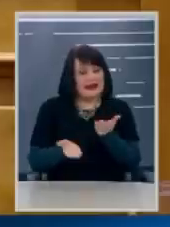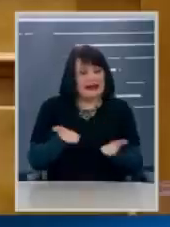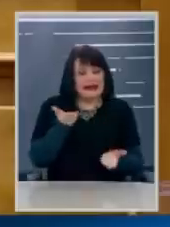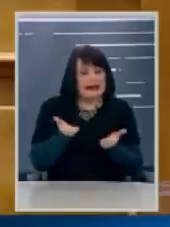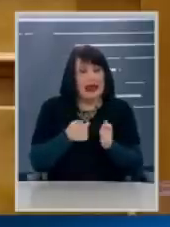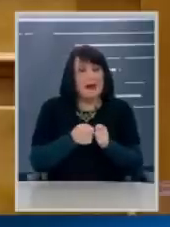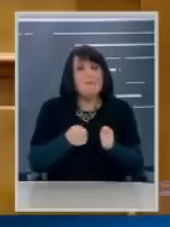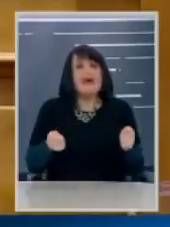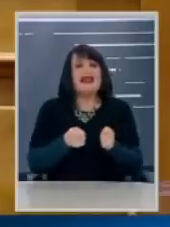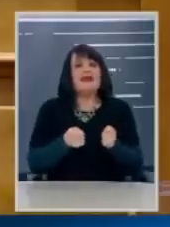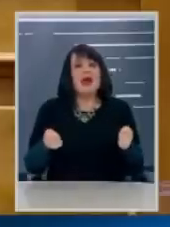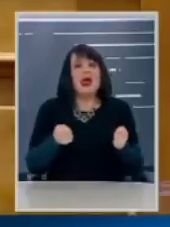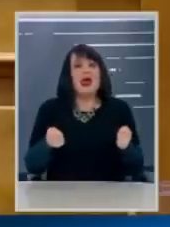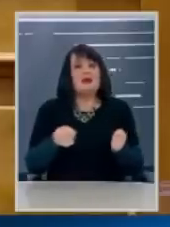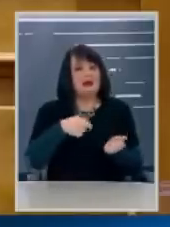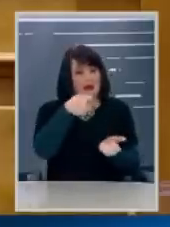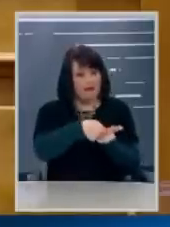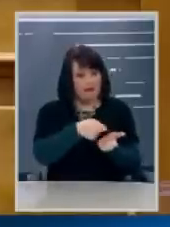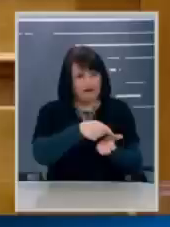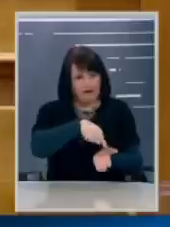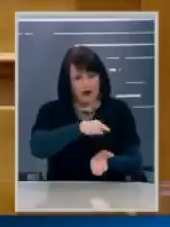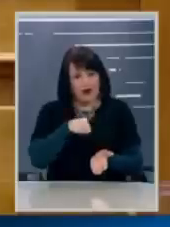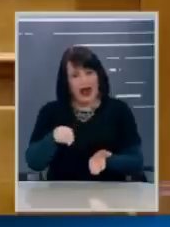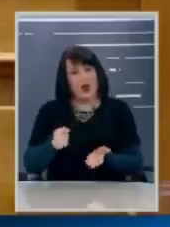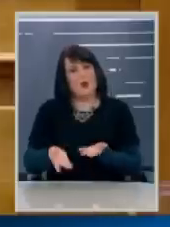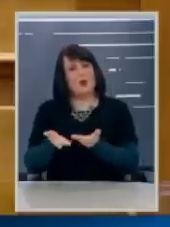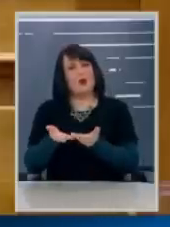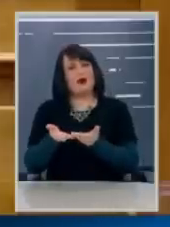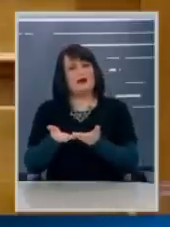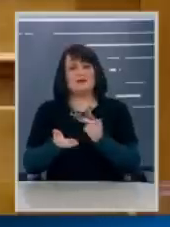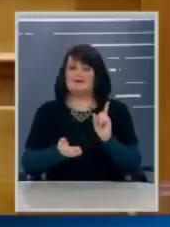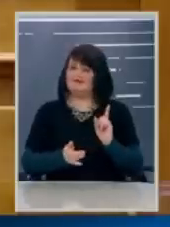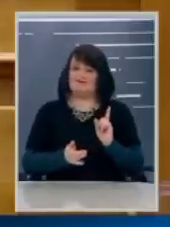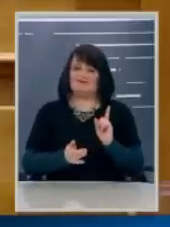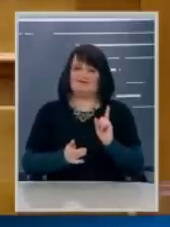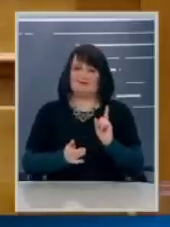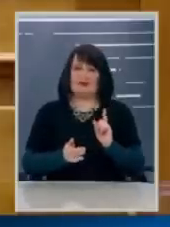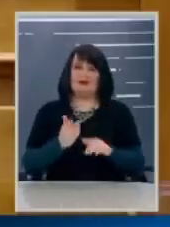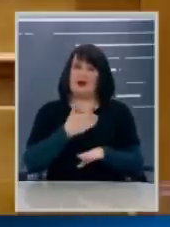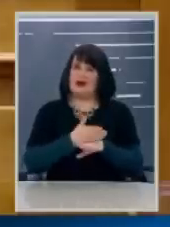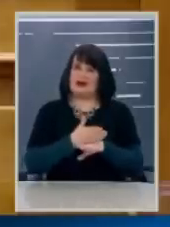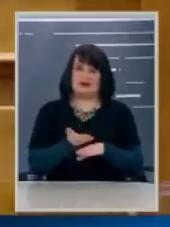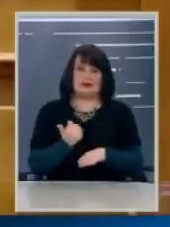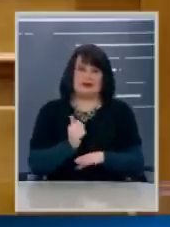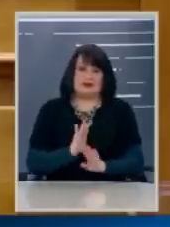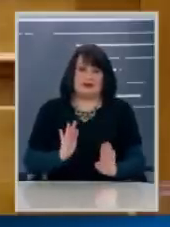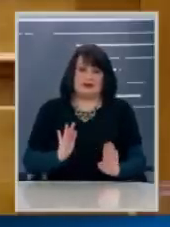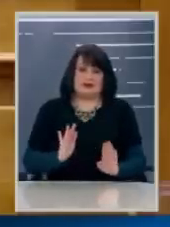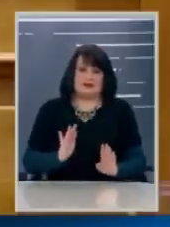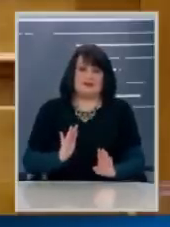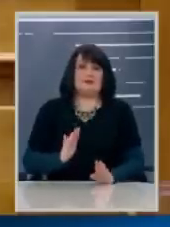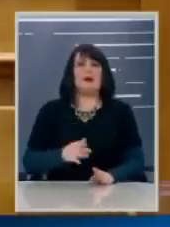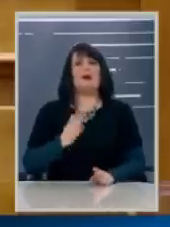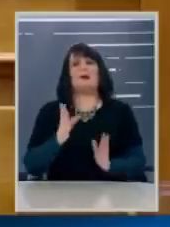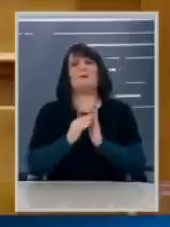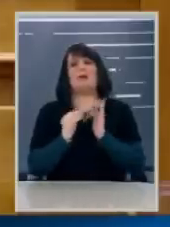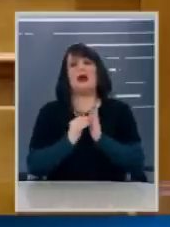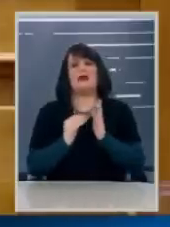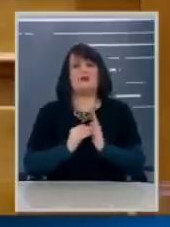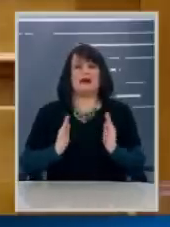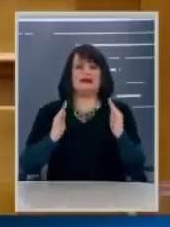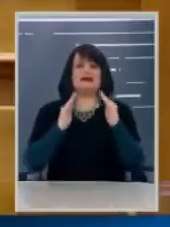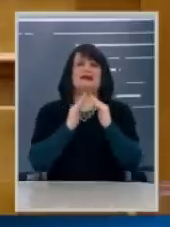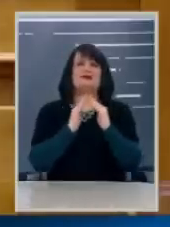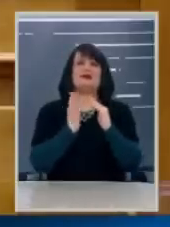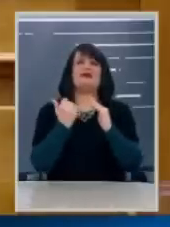αυτά τα βάρη, η άποψη αυτή δεν αποτελεί εγγύηση, γιατί πέστε ότι ένας δεν έχει σπίτι να